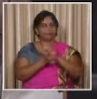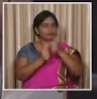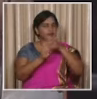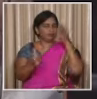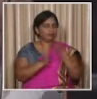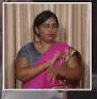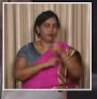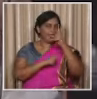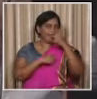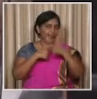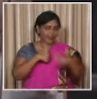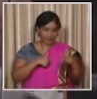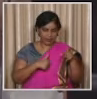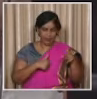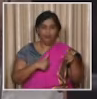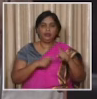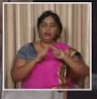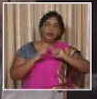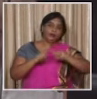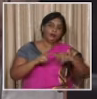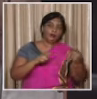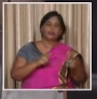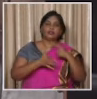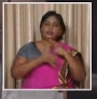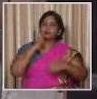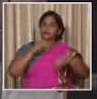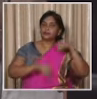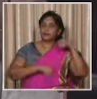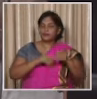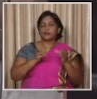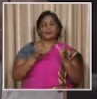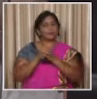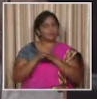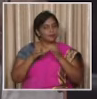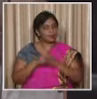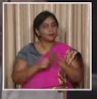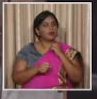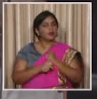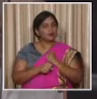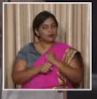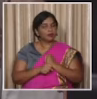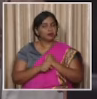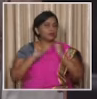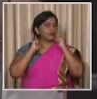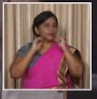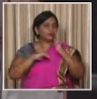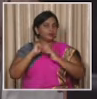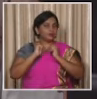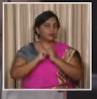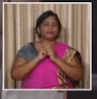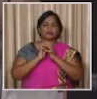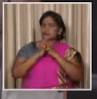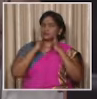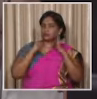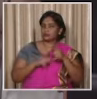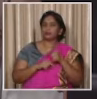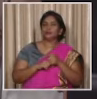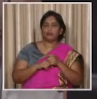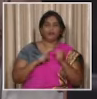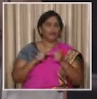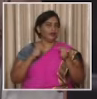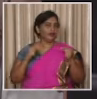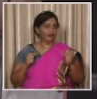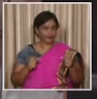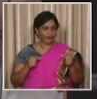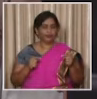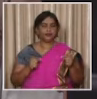හේතුවක්. අනෙක් හේතුව විවිධ දේශපාලන පක්ෂ රජයේ සාධනීය වැඩසැලසුම් ගණනාවකට විරුද්ධ